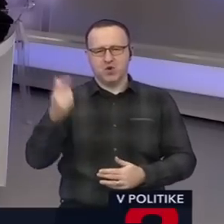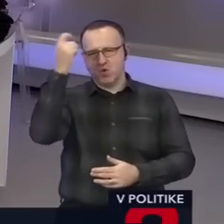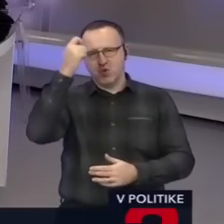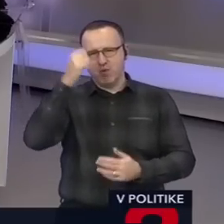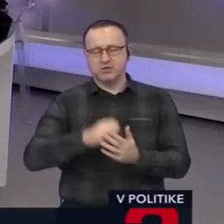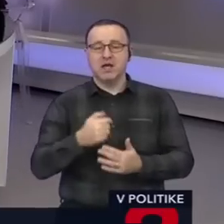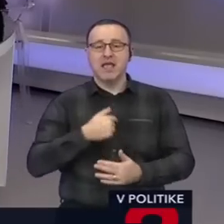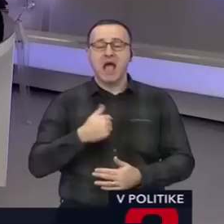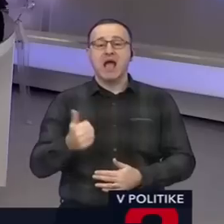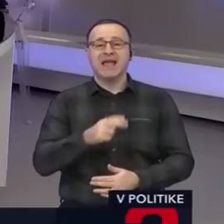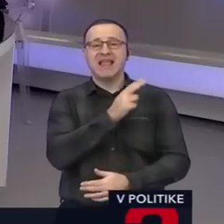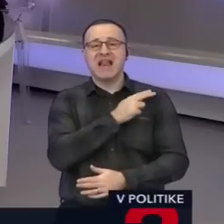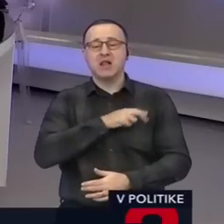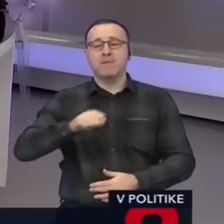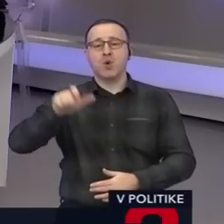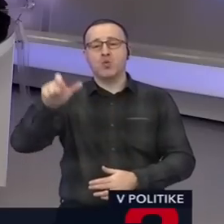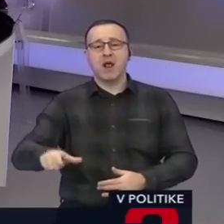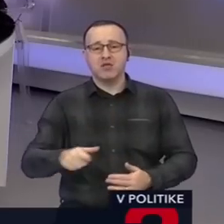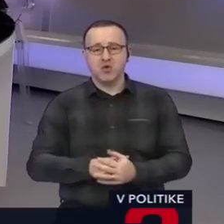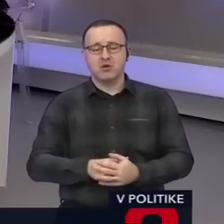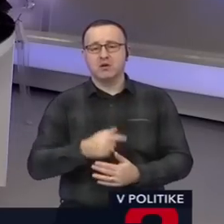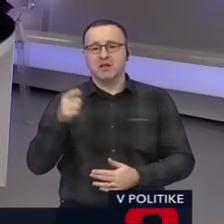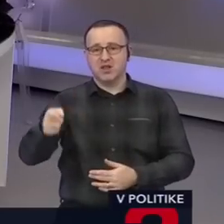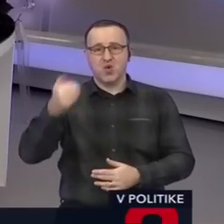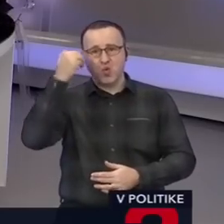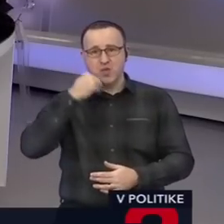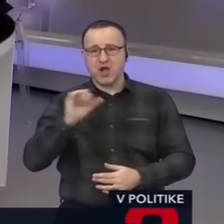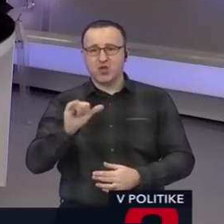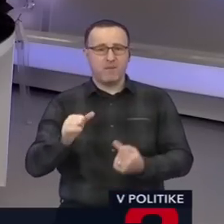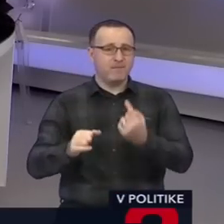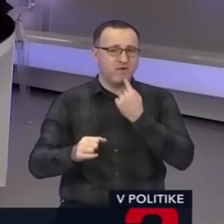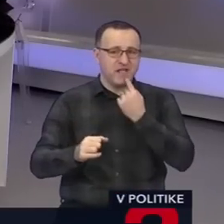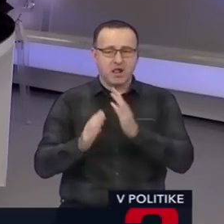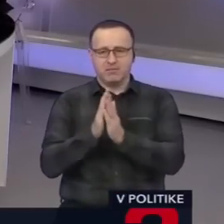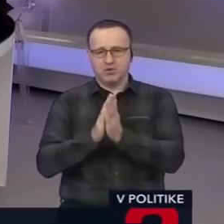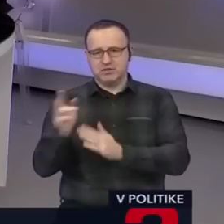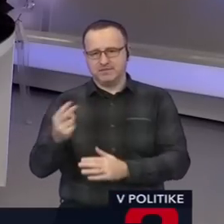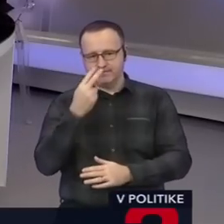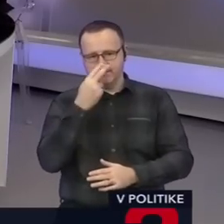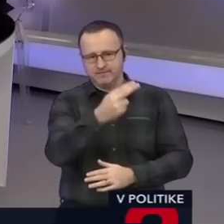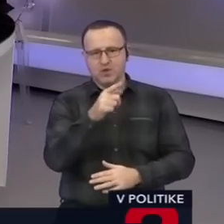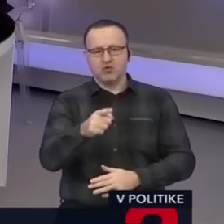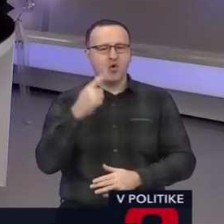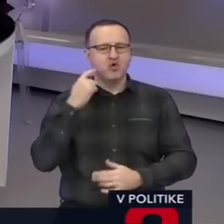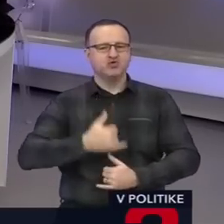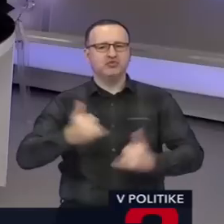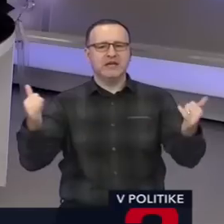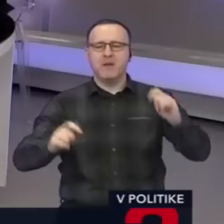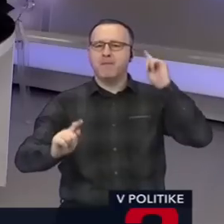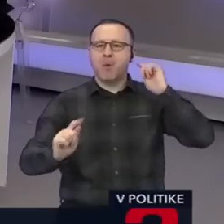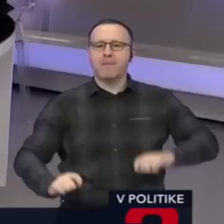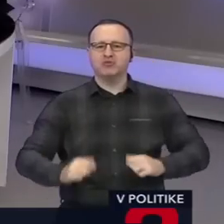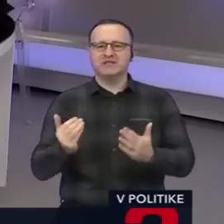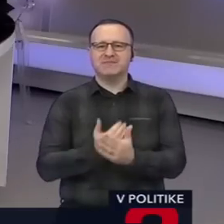toto povedali a sú teraz politické strany Smer, aby sa na to pozrel, či je toto v poriadku, lebo podľa môjho názoru je to šírenie poplašnej správy, je to